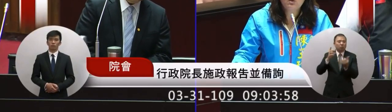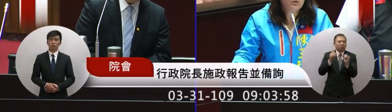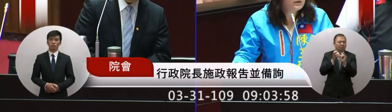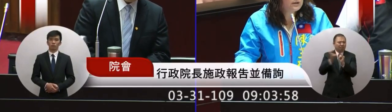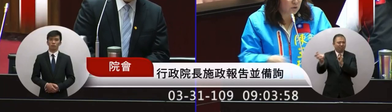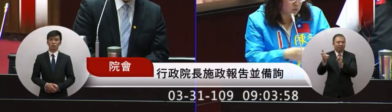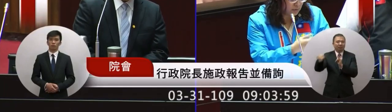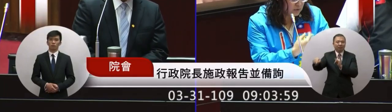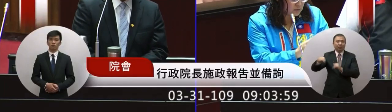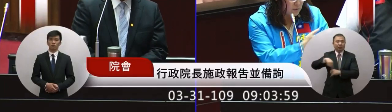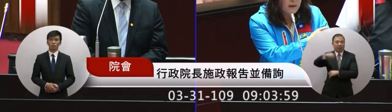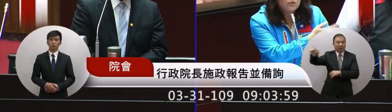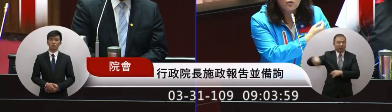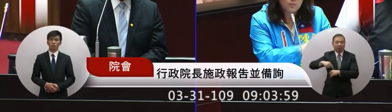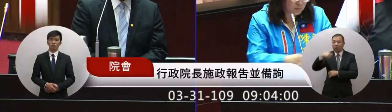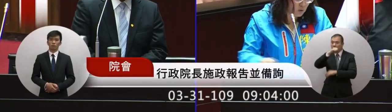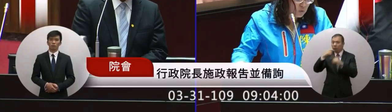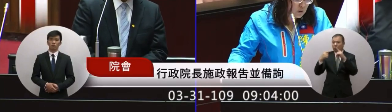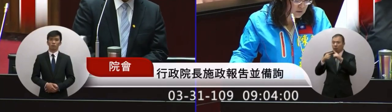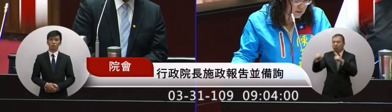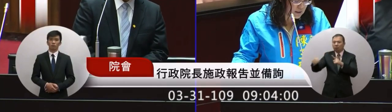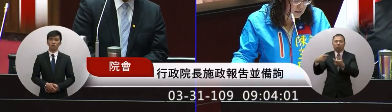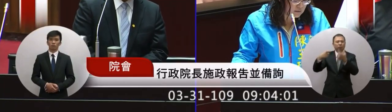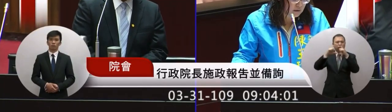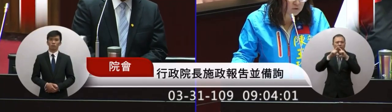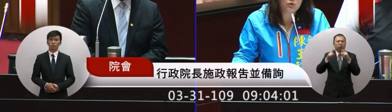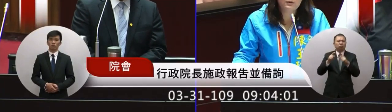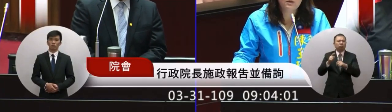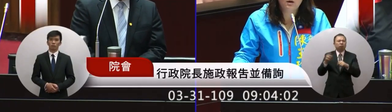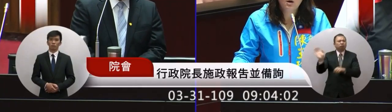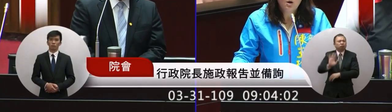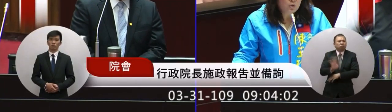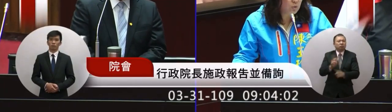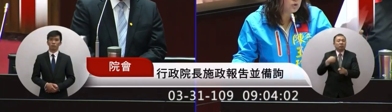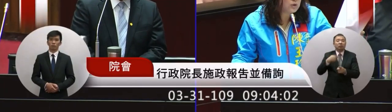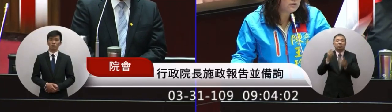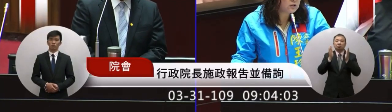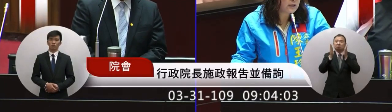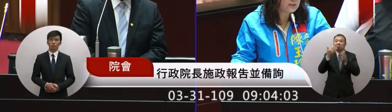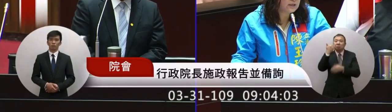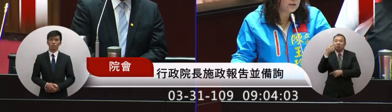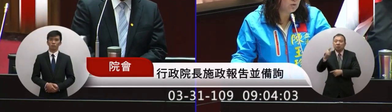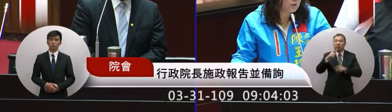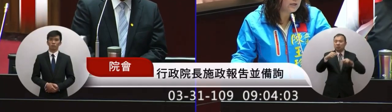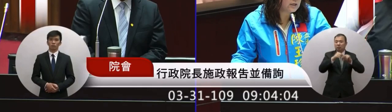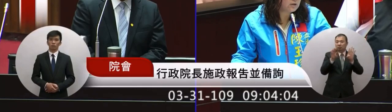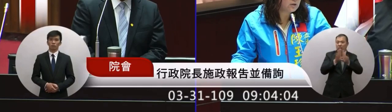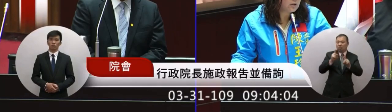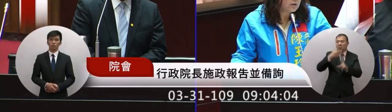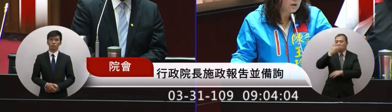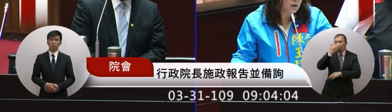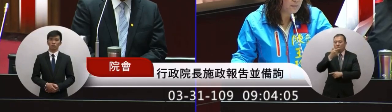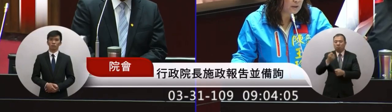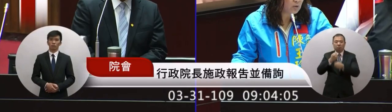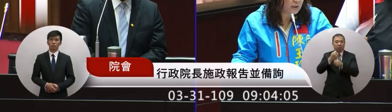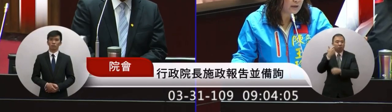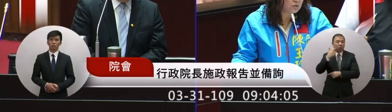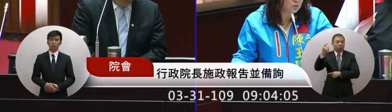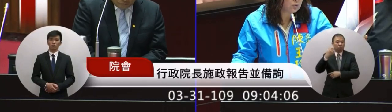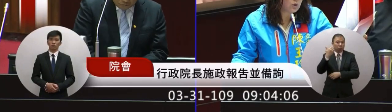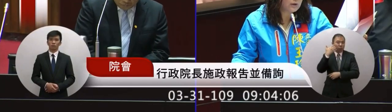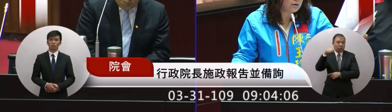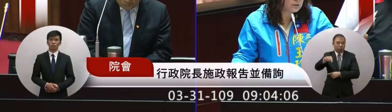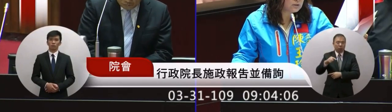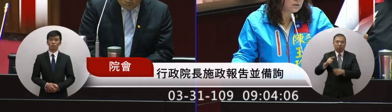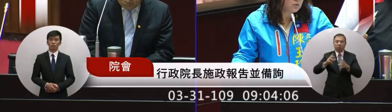所谓离岛国人，指的是我们金门、马祖、澎湖哈这些地方的居民哈。如果需要居家检疫的，国内线报到柜台